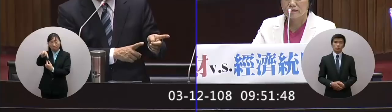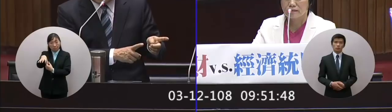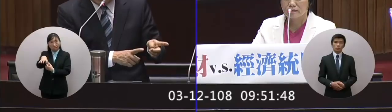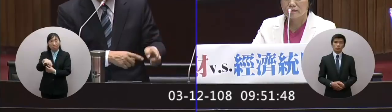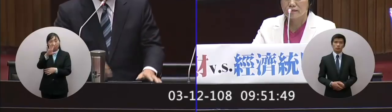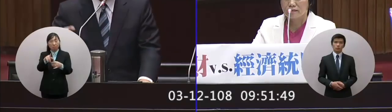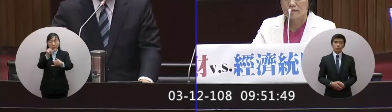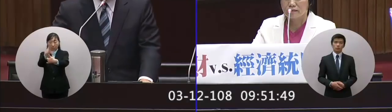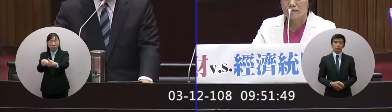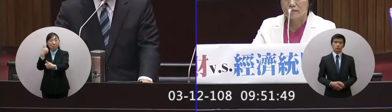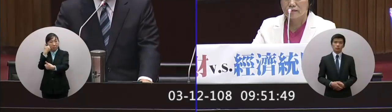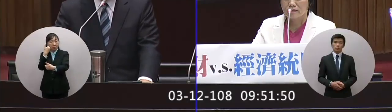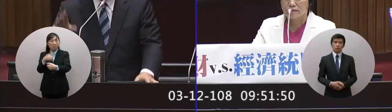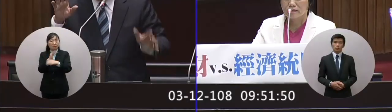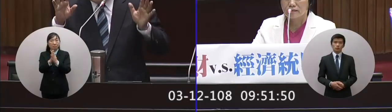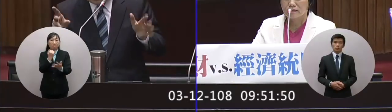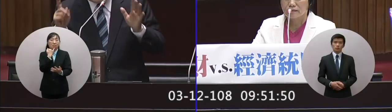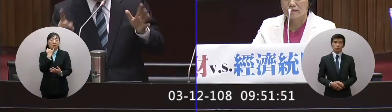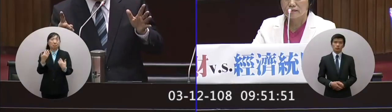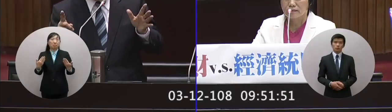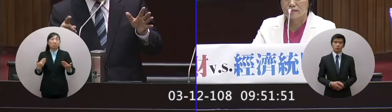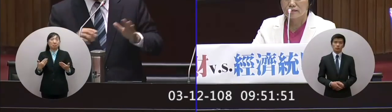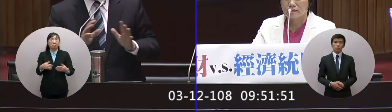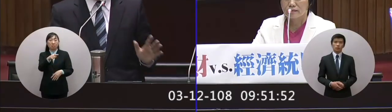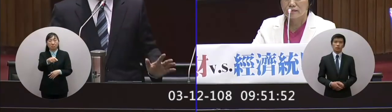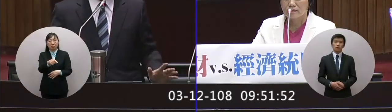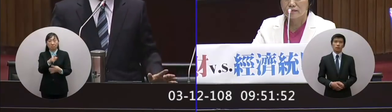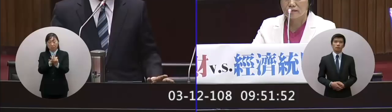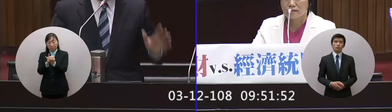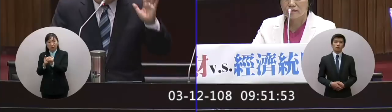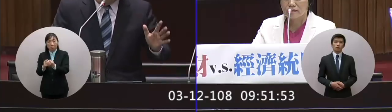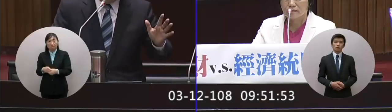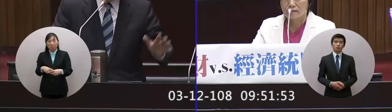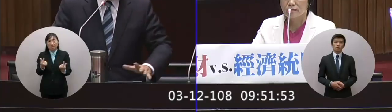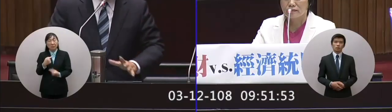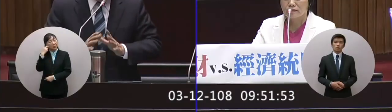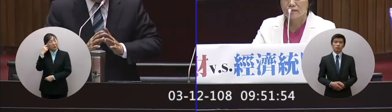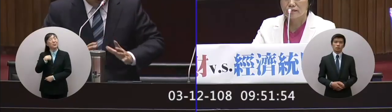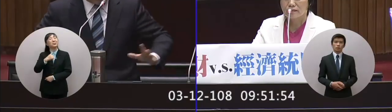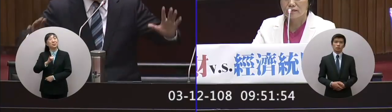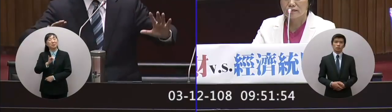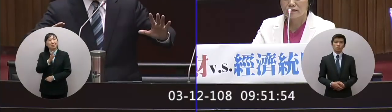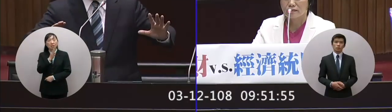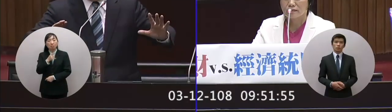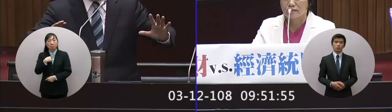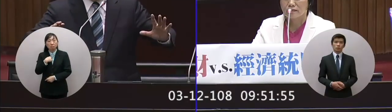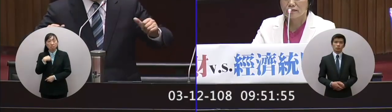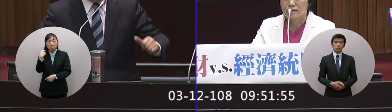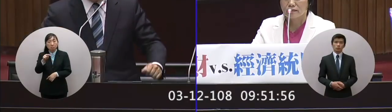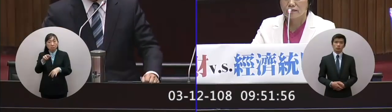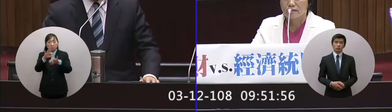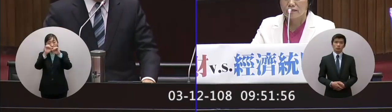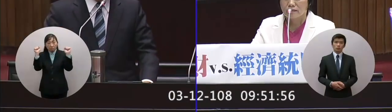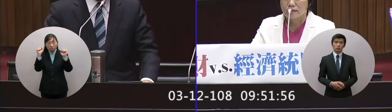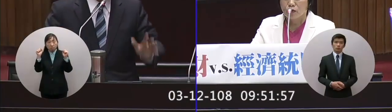指定特别人，都可以看出一件一件你觉得好像很好，但是总体看起来